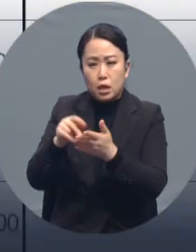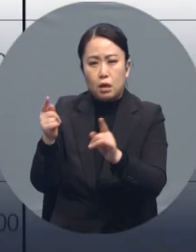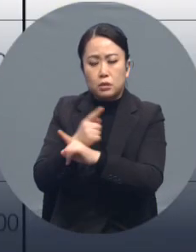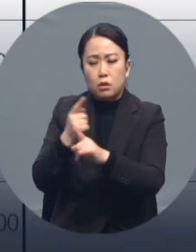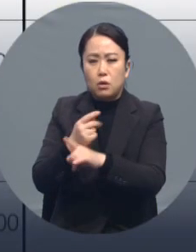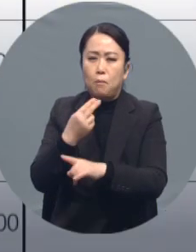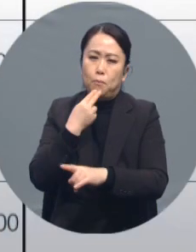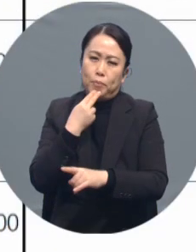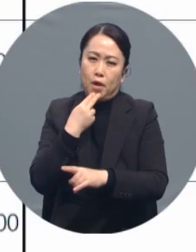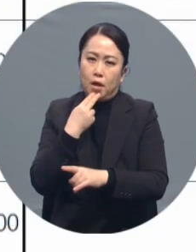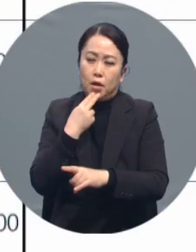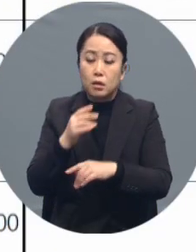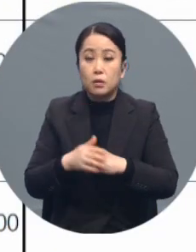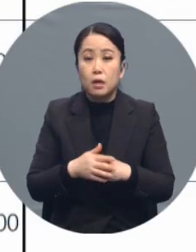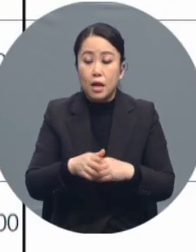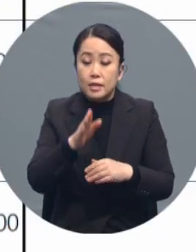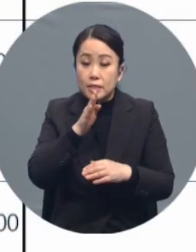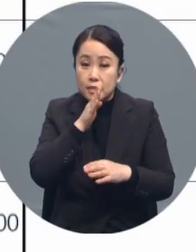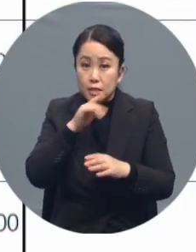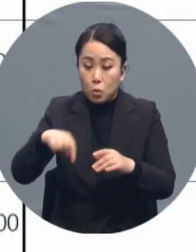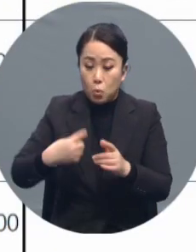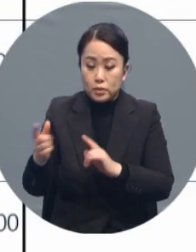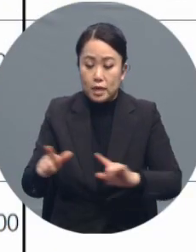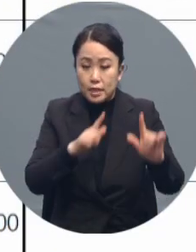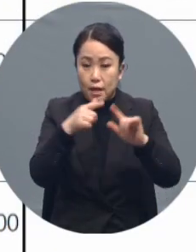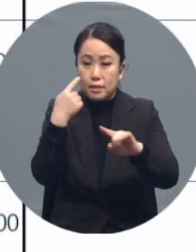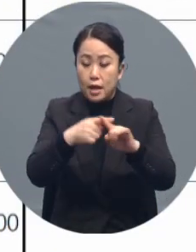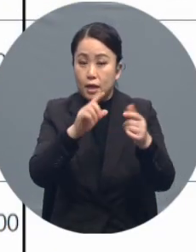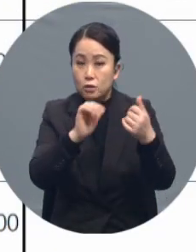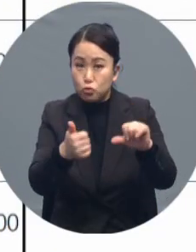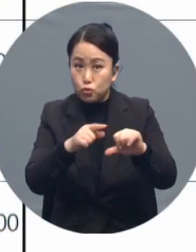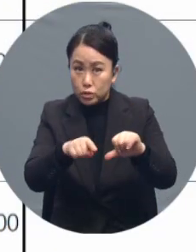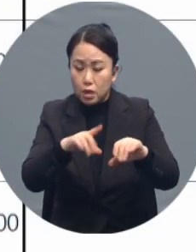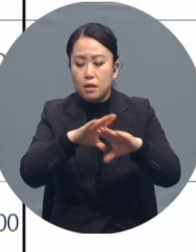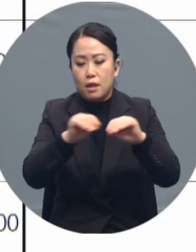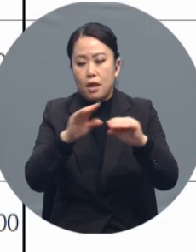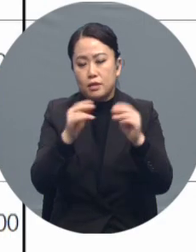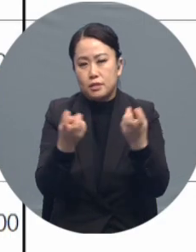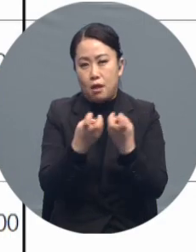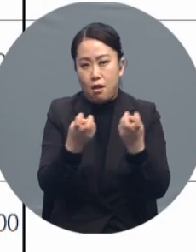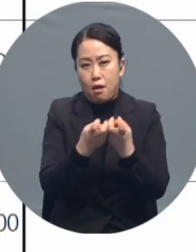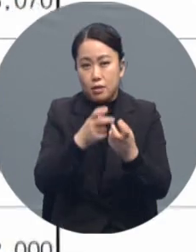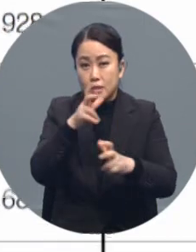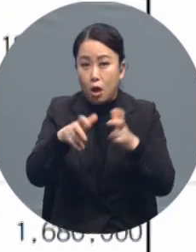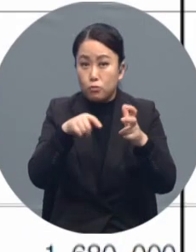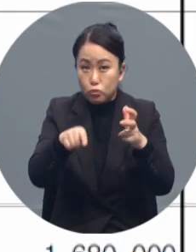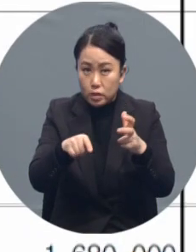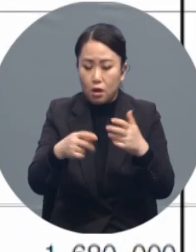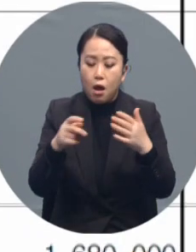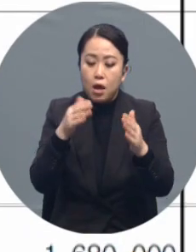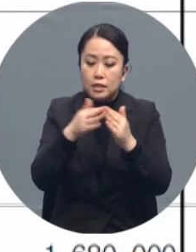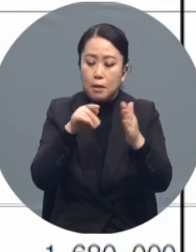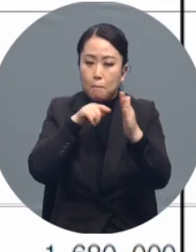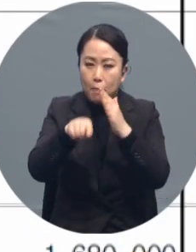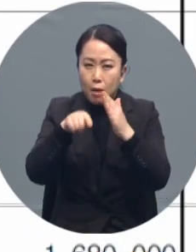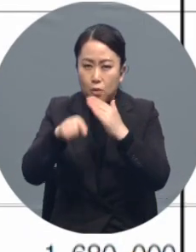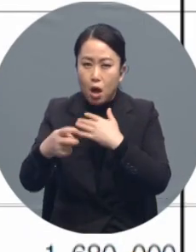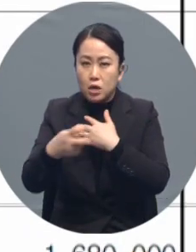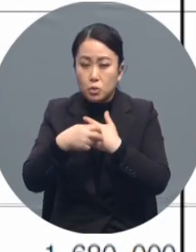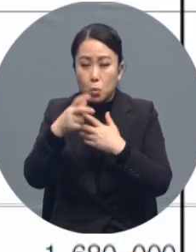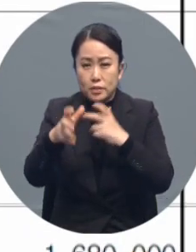있어서 실제로 구독자 대책 중 하나인 찾아가는 의료지원 사업의 내년도 예산은 성과가